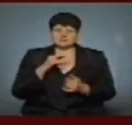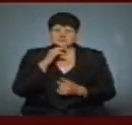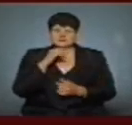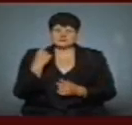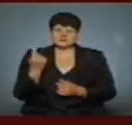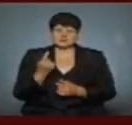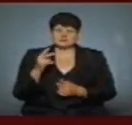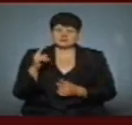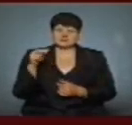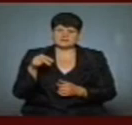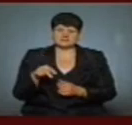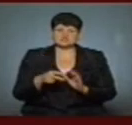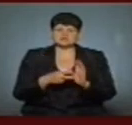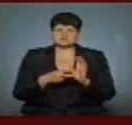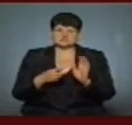Чернівецькій області –